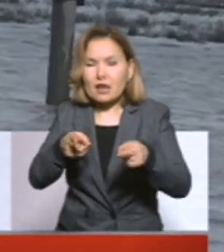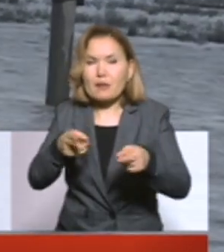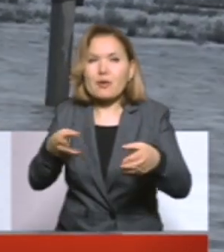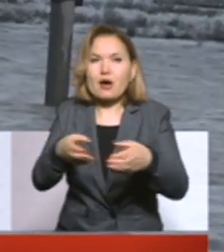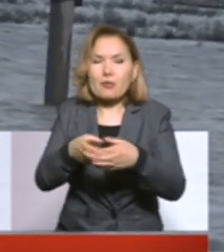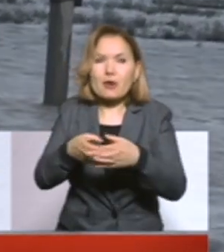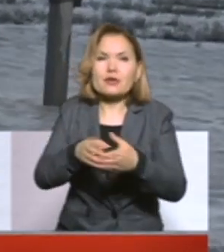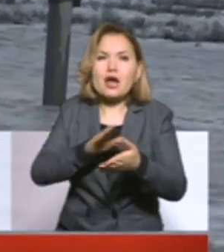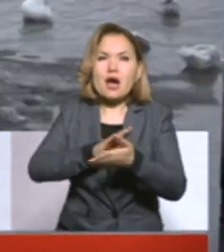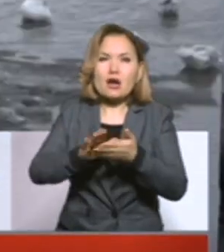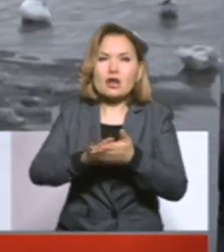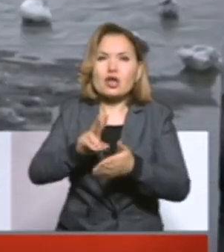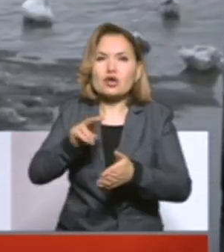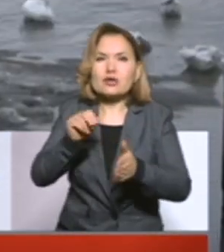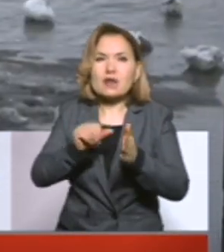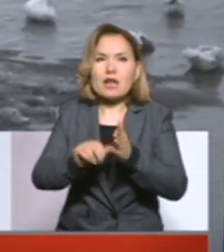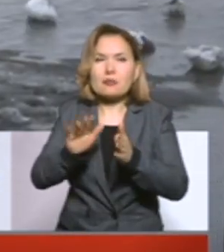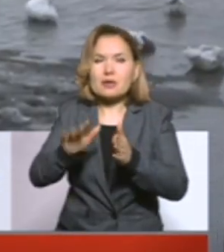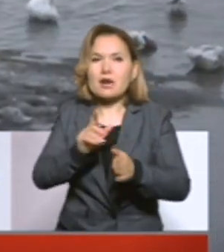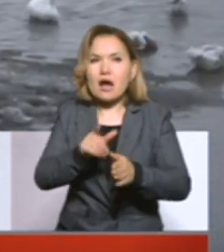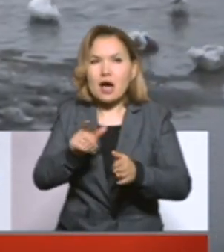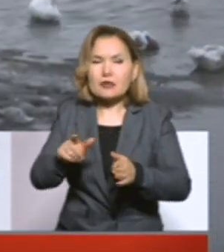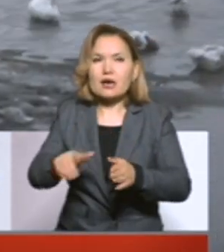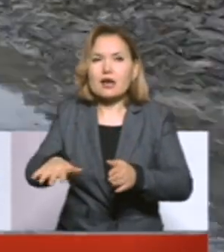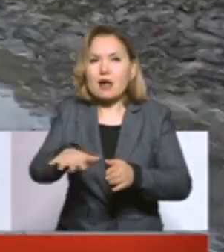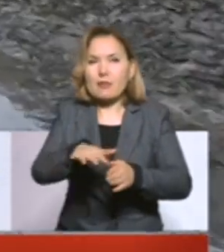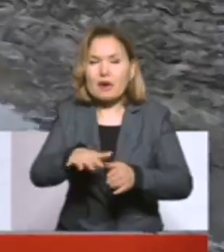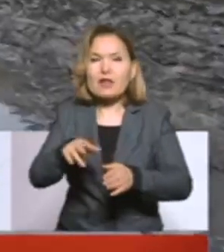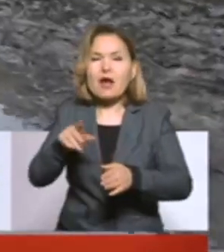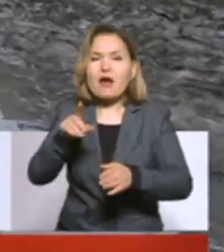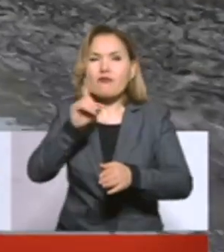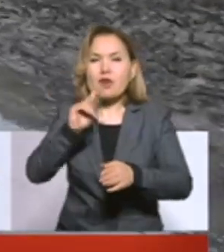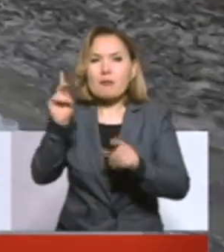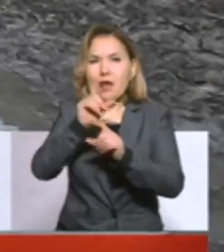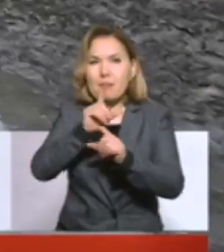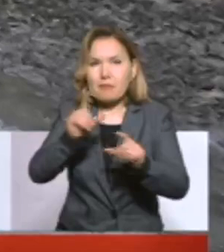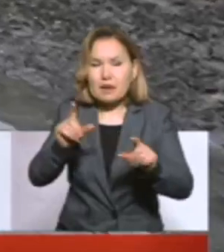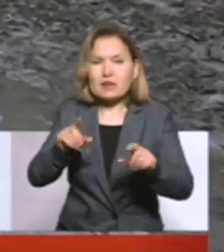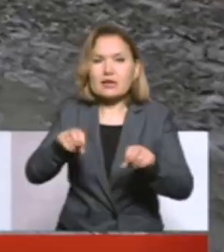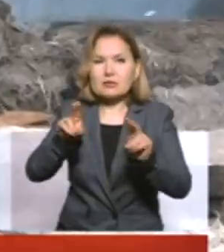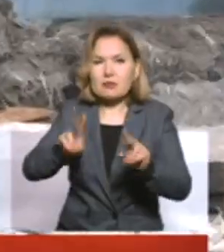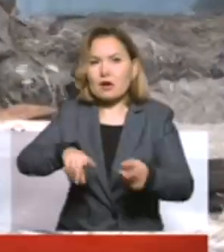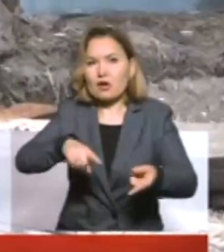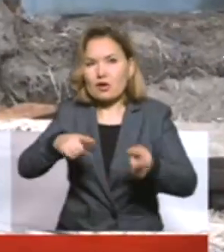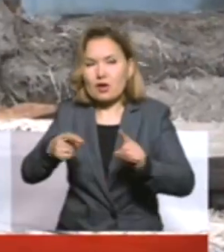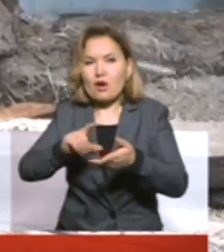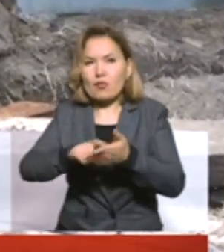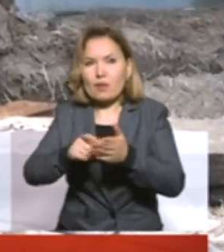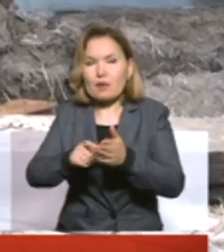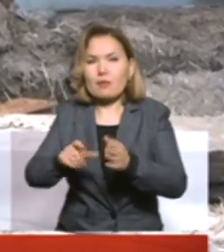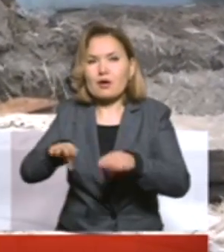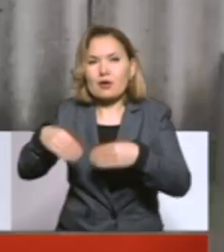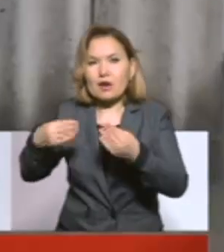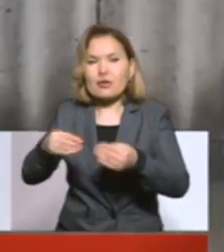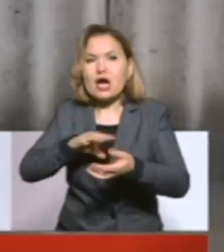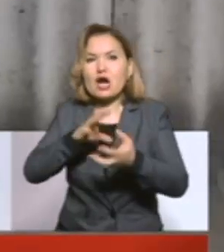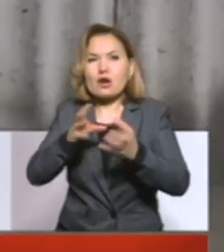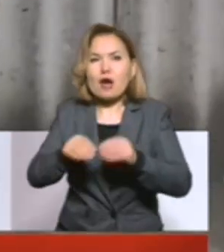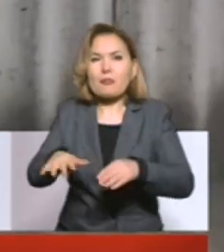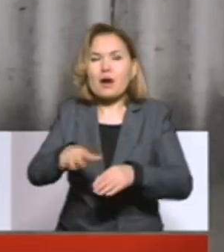үйлердің 265 тұрғыны аудан орталығындағы мектеп пен дене шынықтыру сауықтыру орталығына орналастырылды. Жалпы